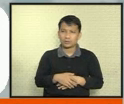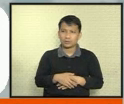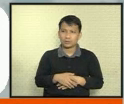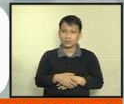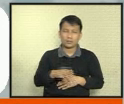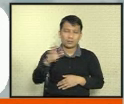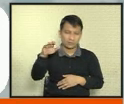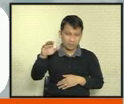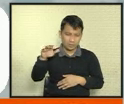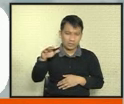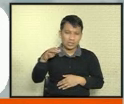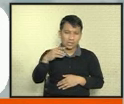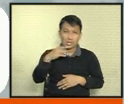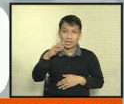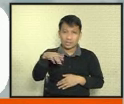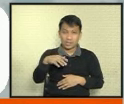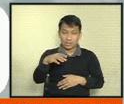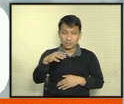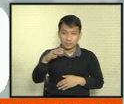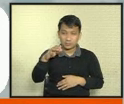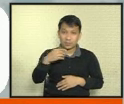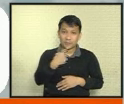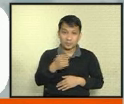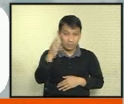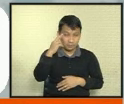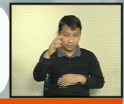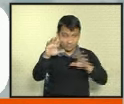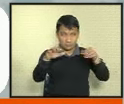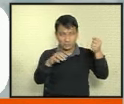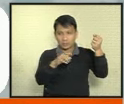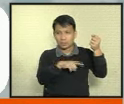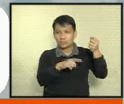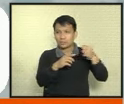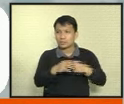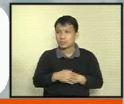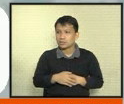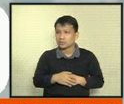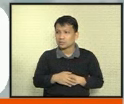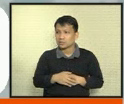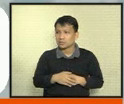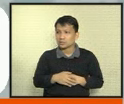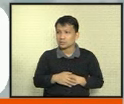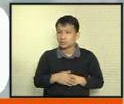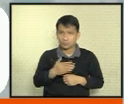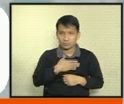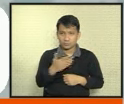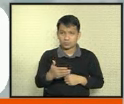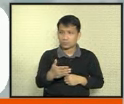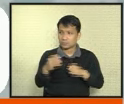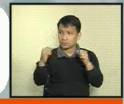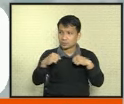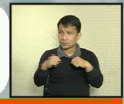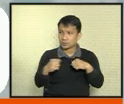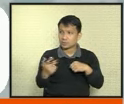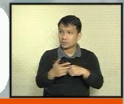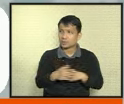Ma'am, ganito na lang po, ma'am. Madam, excuse me, ma'am. Okay, willing ho ba kayo makipag-ayos o